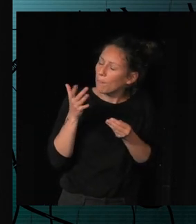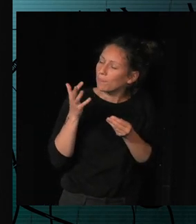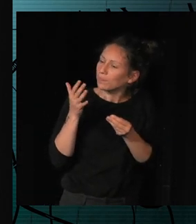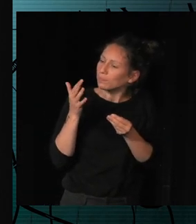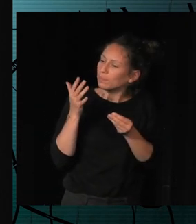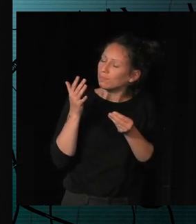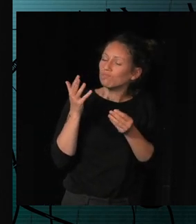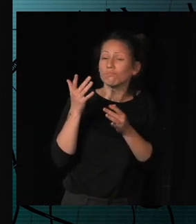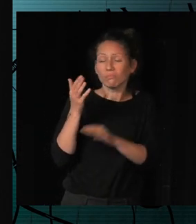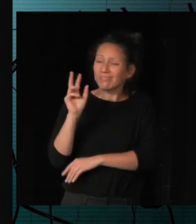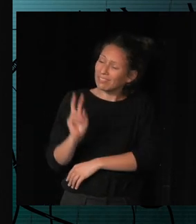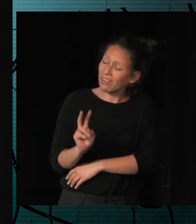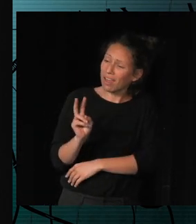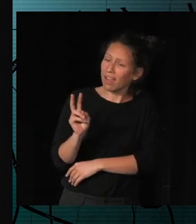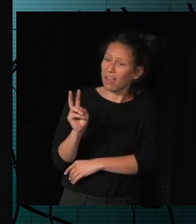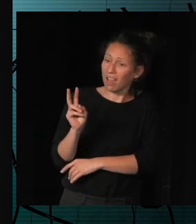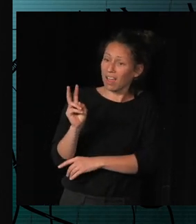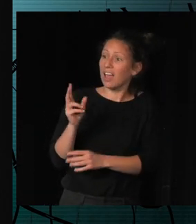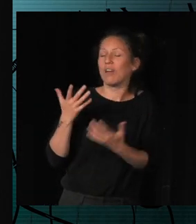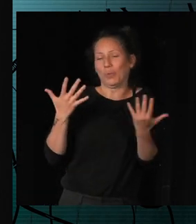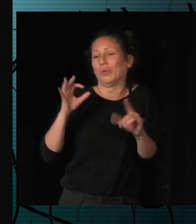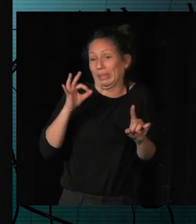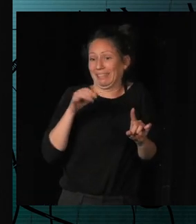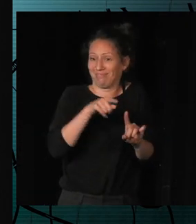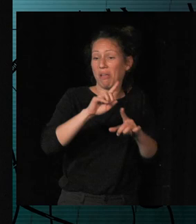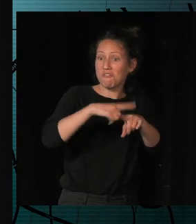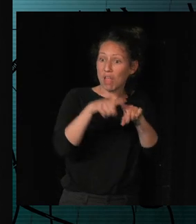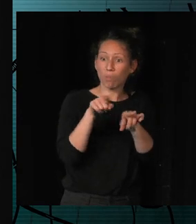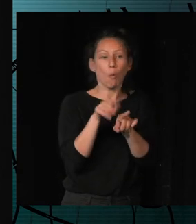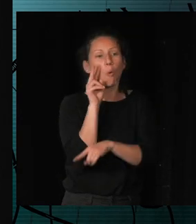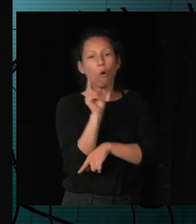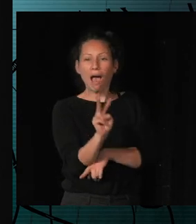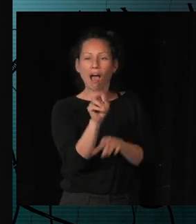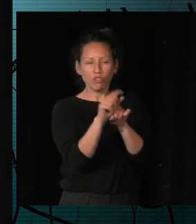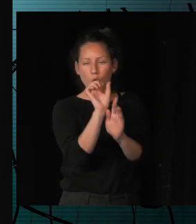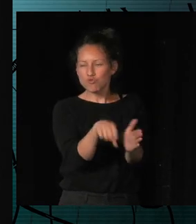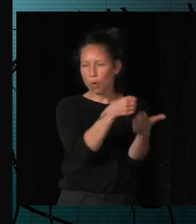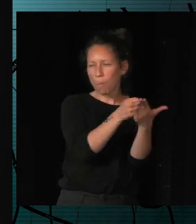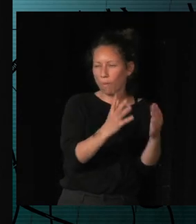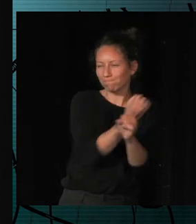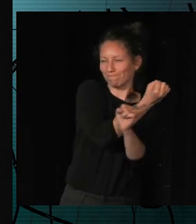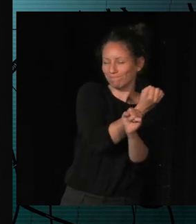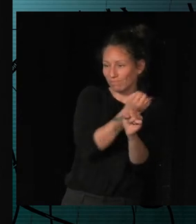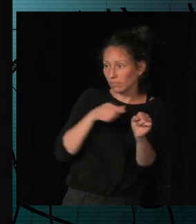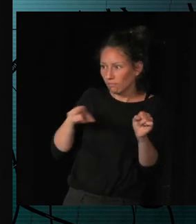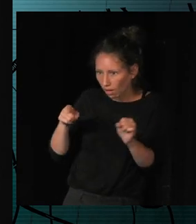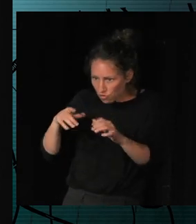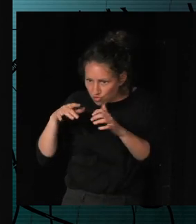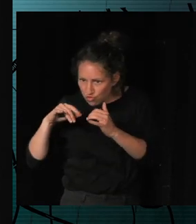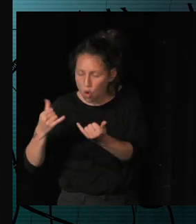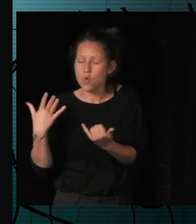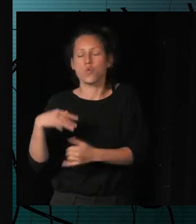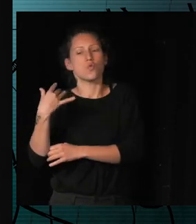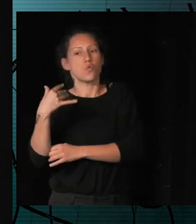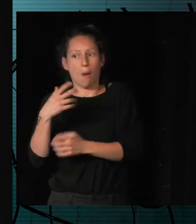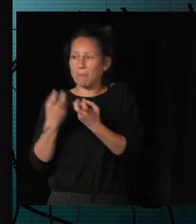d'horreur j'ai quand même très rarement eu à à les éteindre en cours de route alors que les jeux vraiment les moments pour avoir fait Resident Evil Biohazard il y a quelques mois il y a vraiment